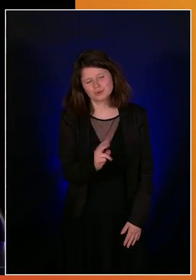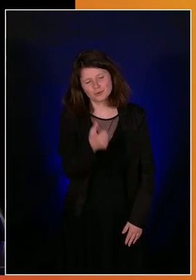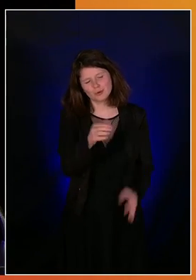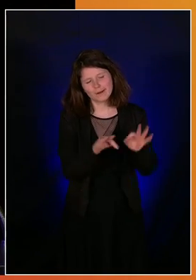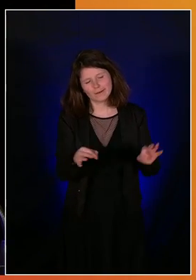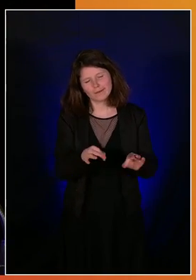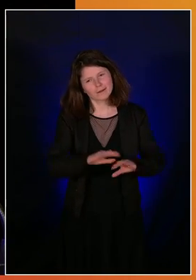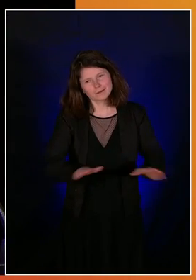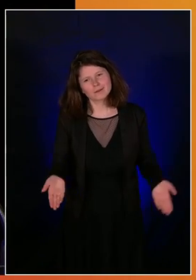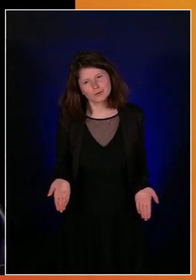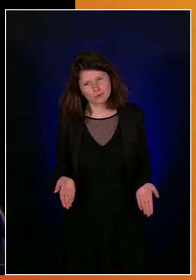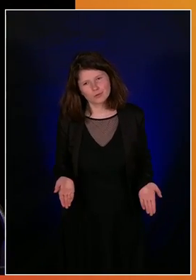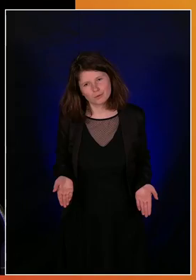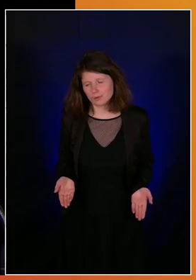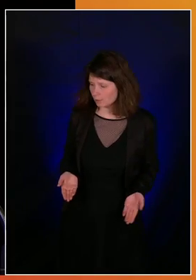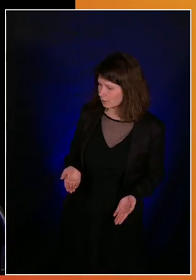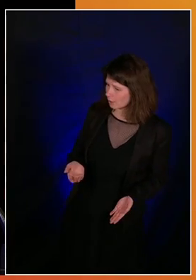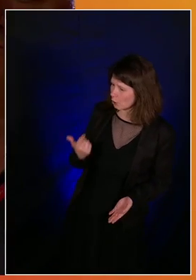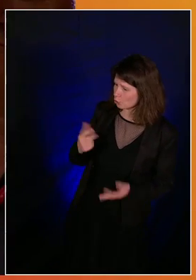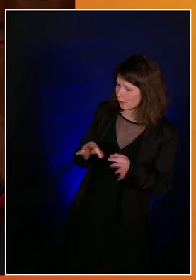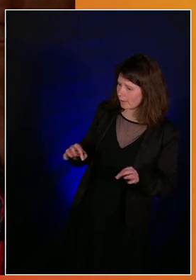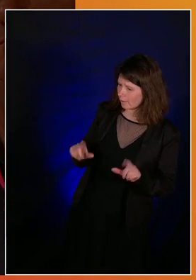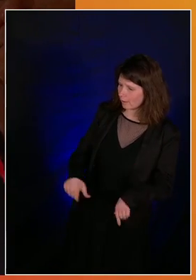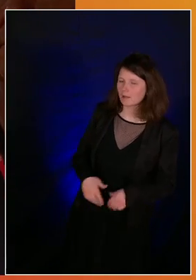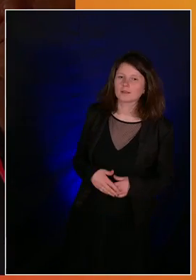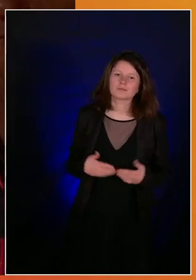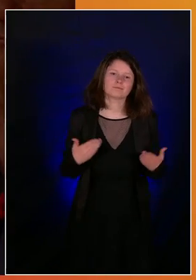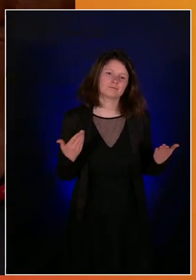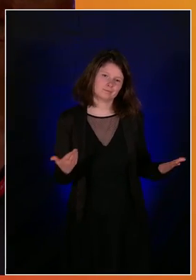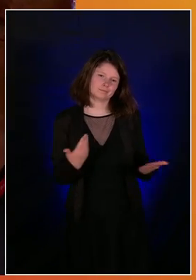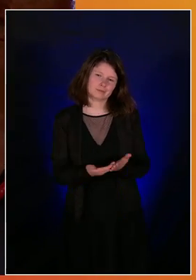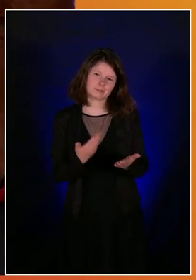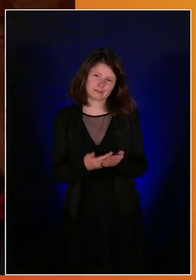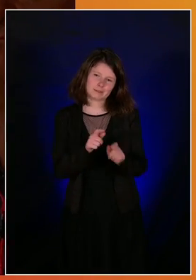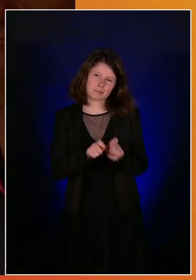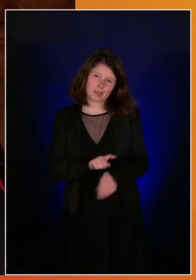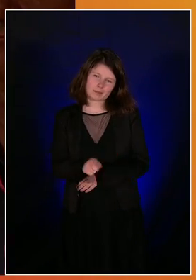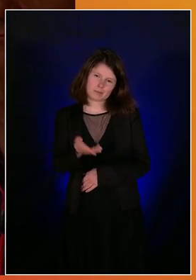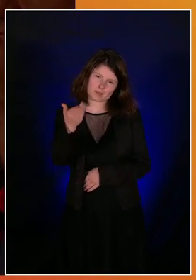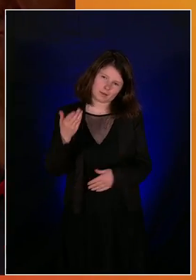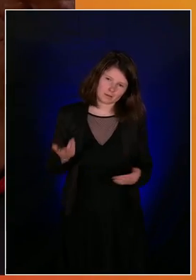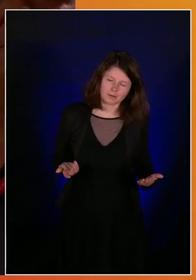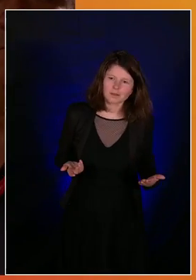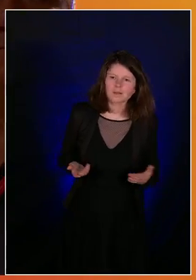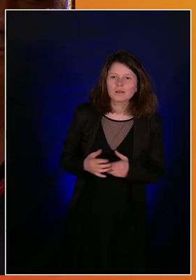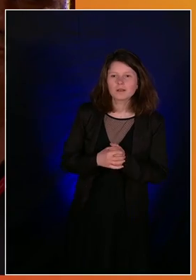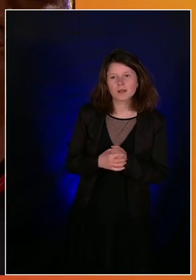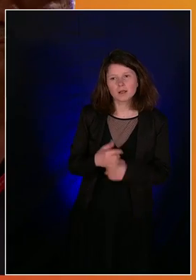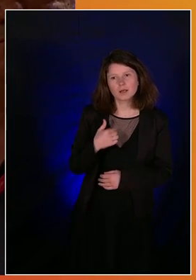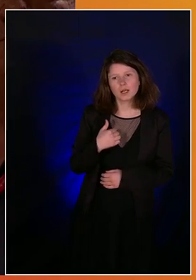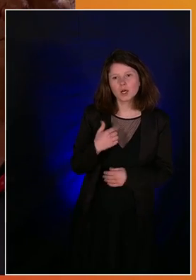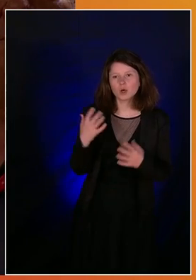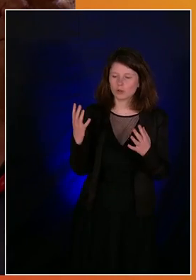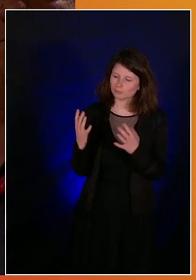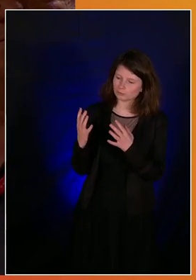ligne normalement mais tu peux mais il y en a une de lignes mon camarade je demand qu'on se respecte entre nous depuis Lund c'est pas le cas les tribunes signé